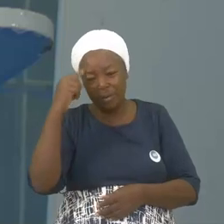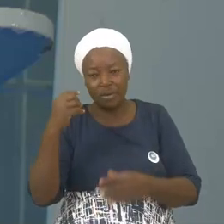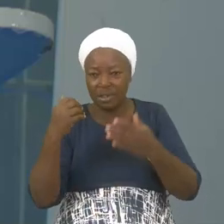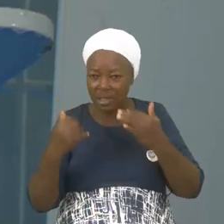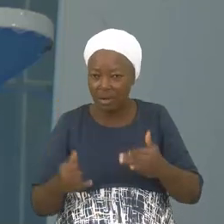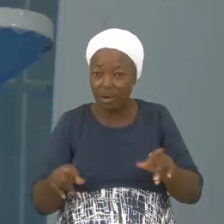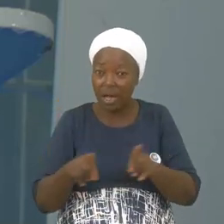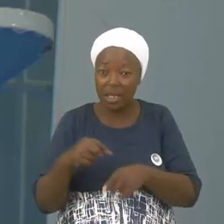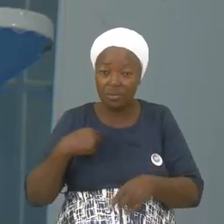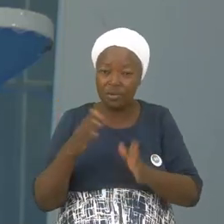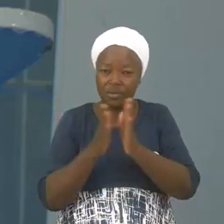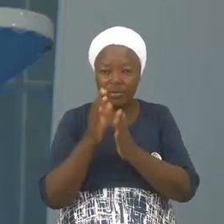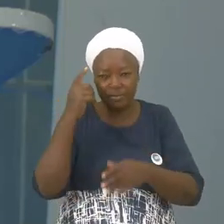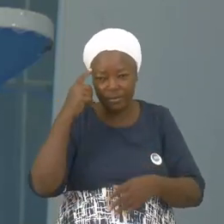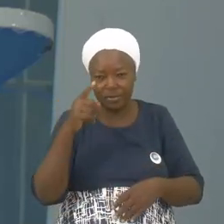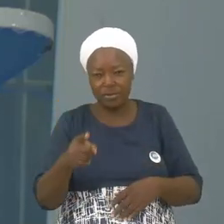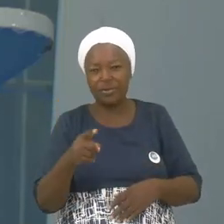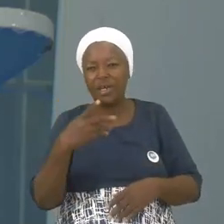Parce que maintenant,